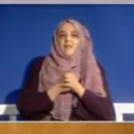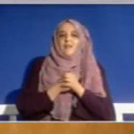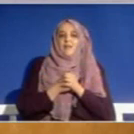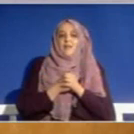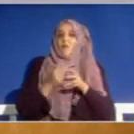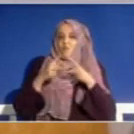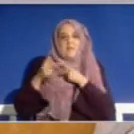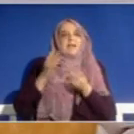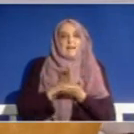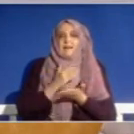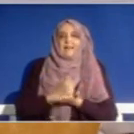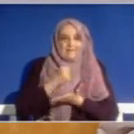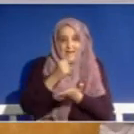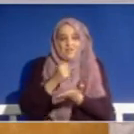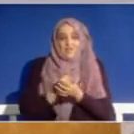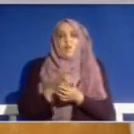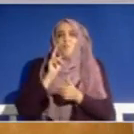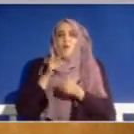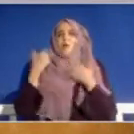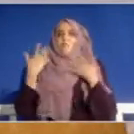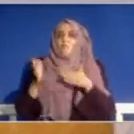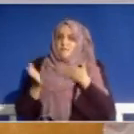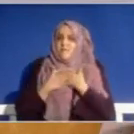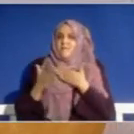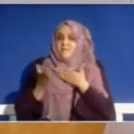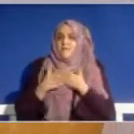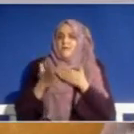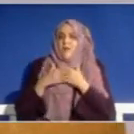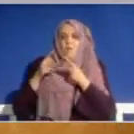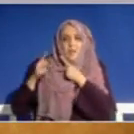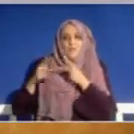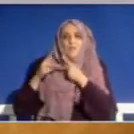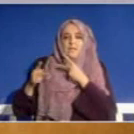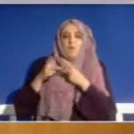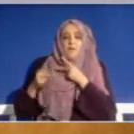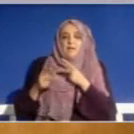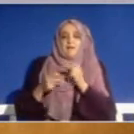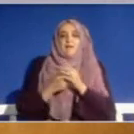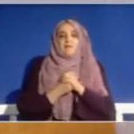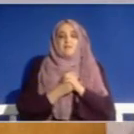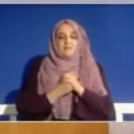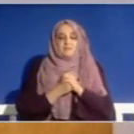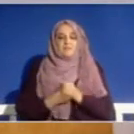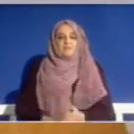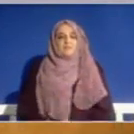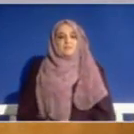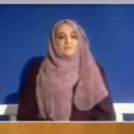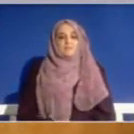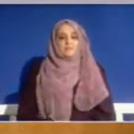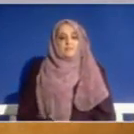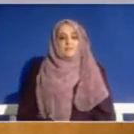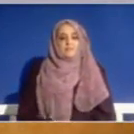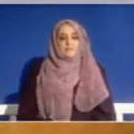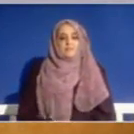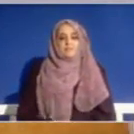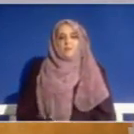أن الجار يرث الجار، بدل الأخ يرث الأخ ولا الأب يرث الإبن ولا العكس، خلاص الجار يرث الجار. كان